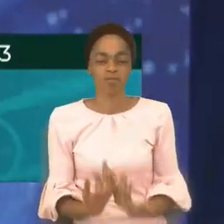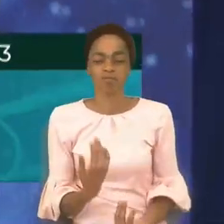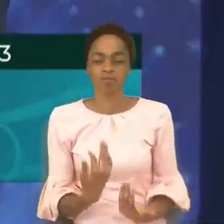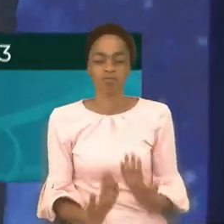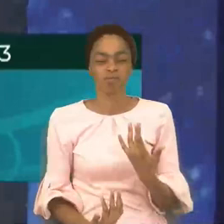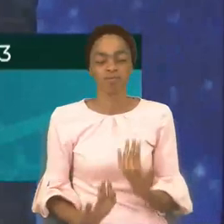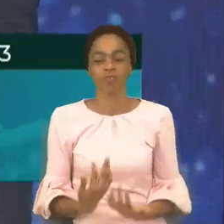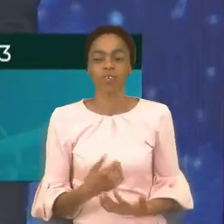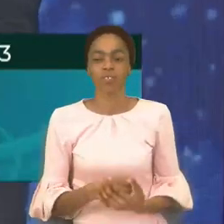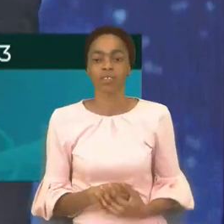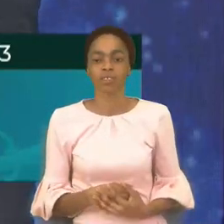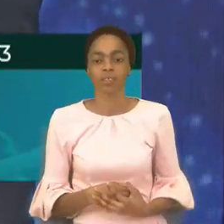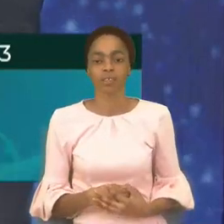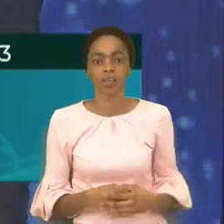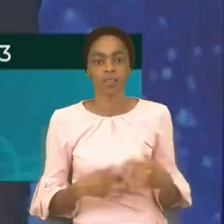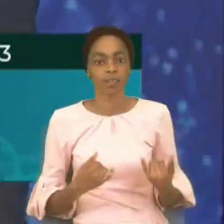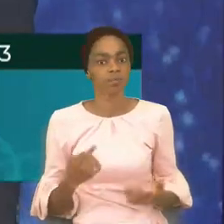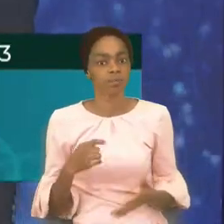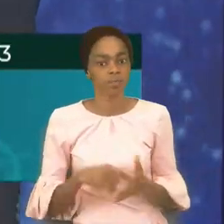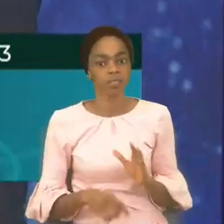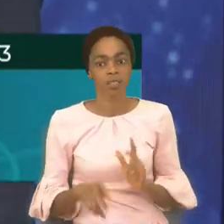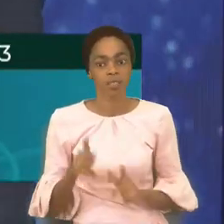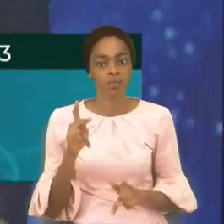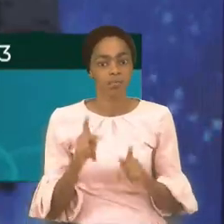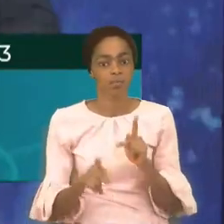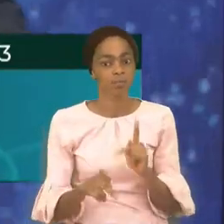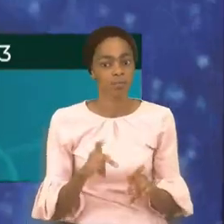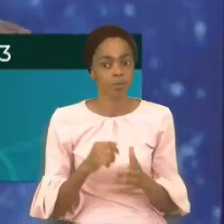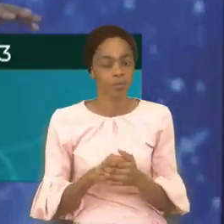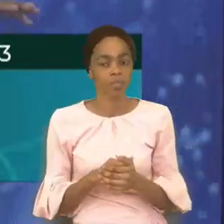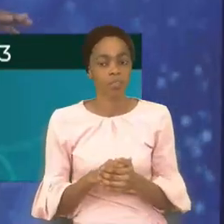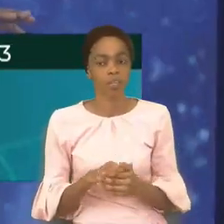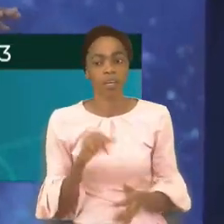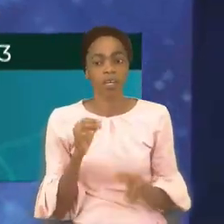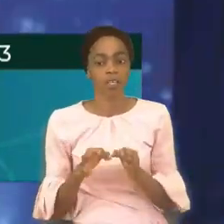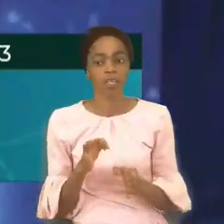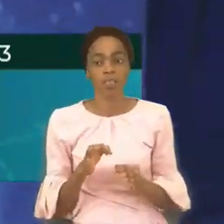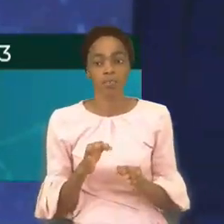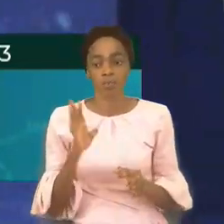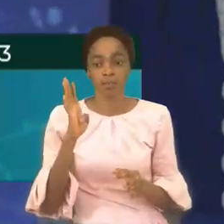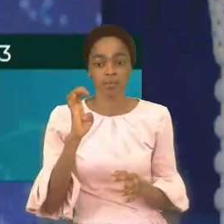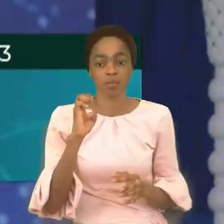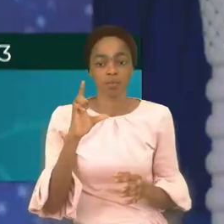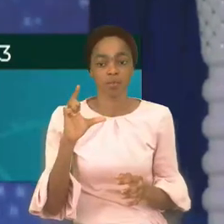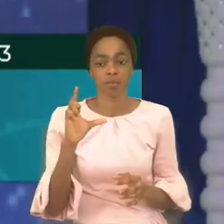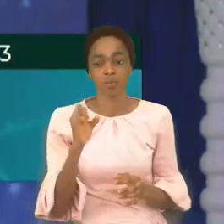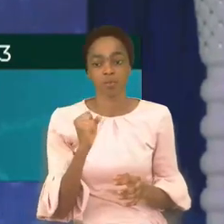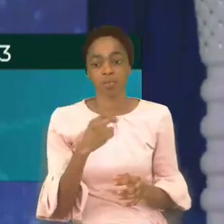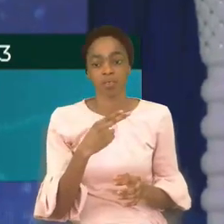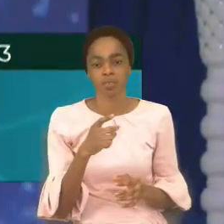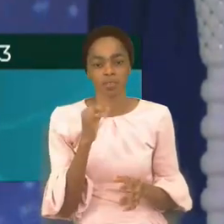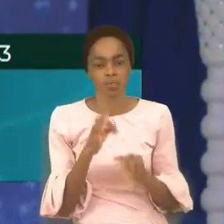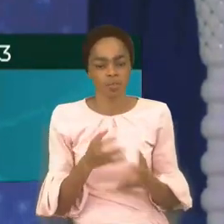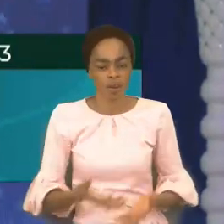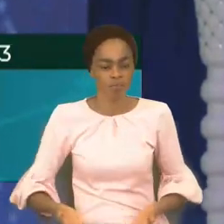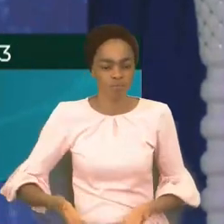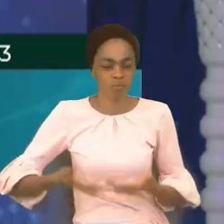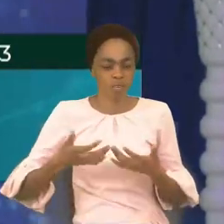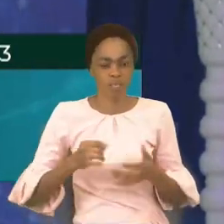la torture pour les polluer. Même Nebuchadnezzar, s'il était mort dans cette condition,